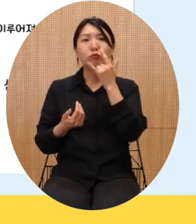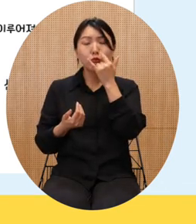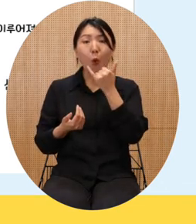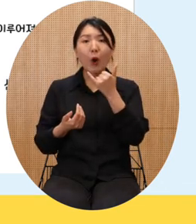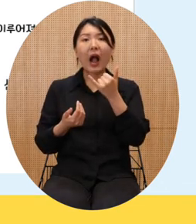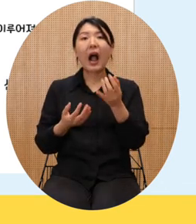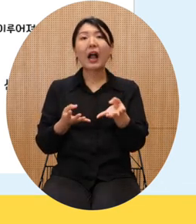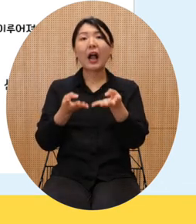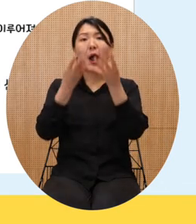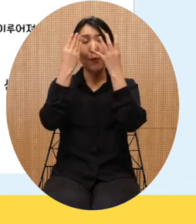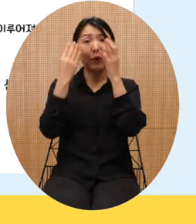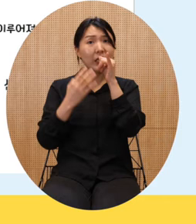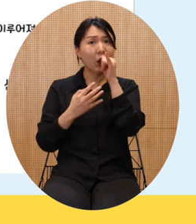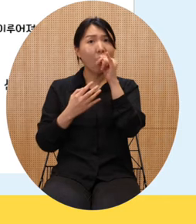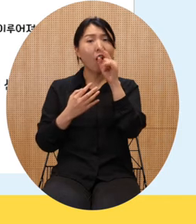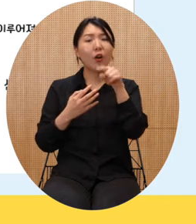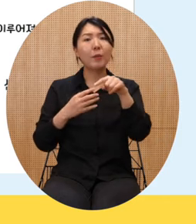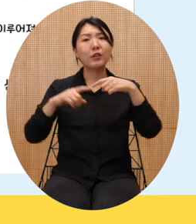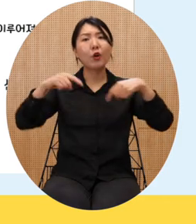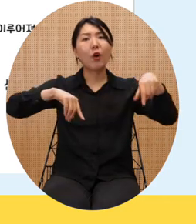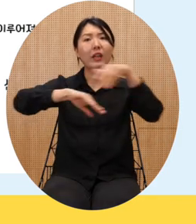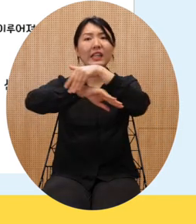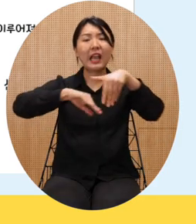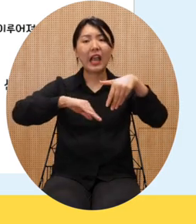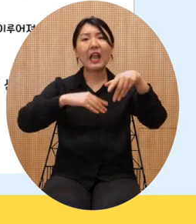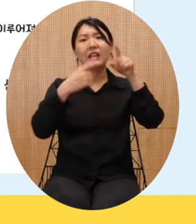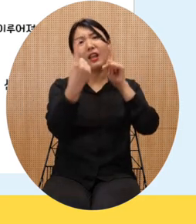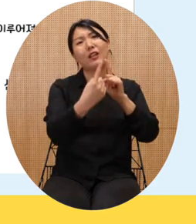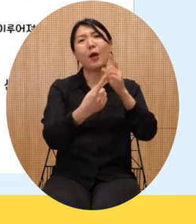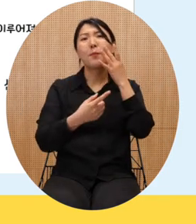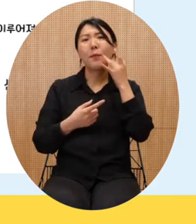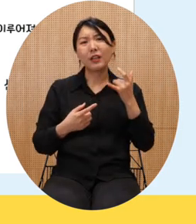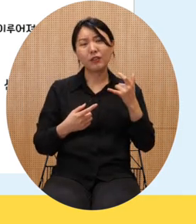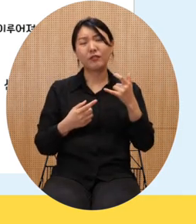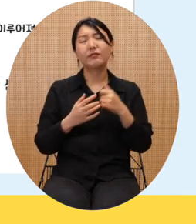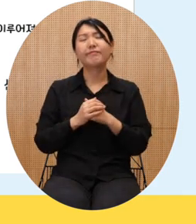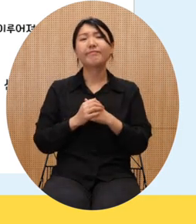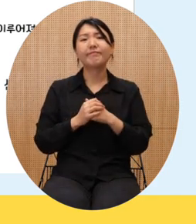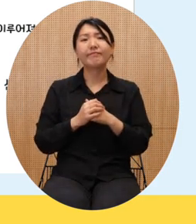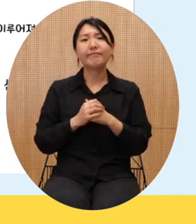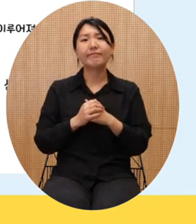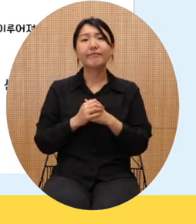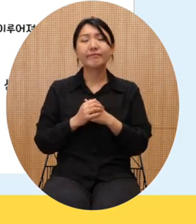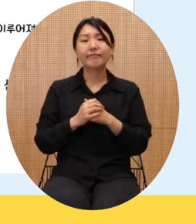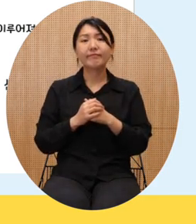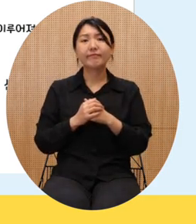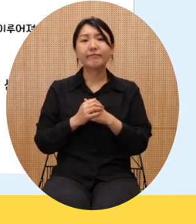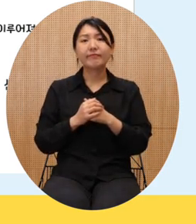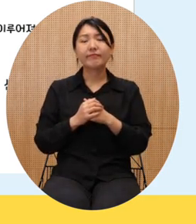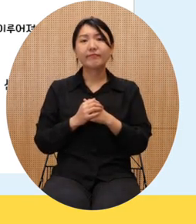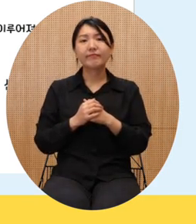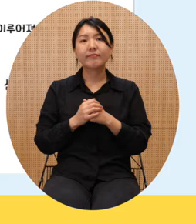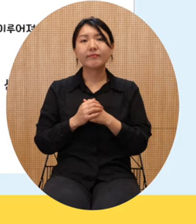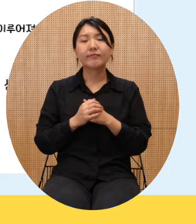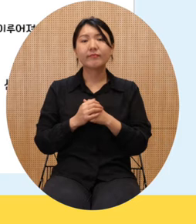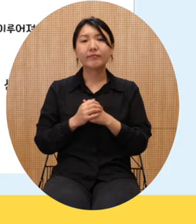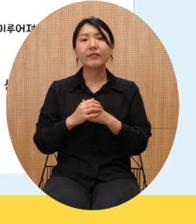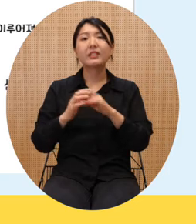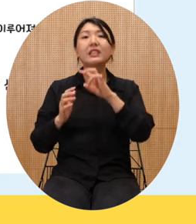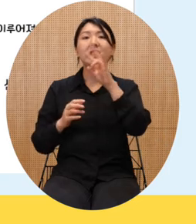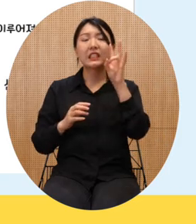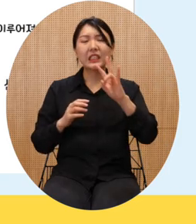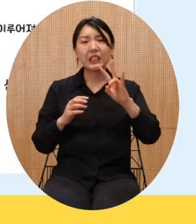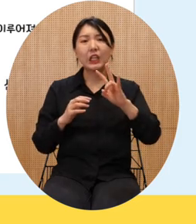있냐면, 부모가 수용자인 경우가 또 정책 대상에 누락되어 있는 경우가 많다라는 얘기가 계속